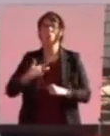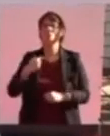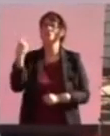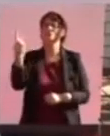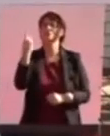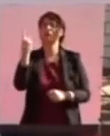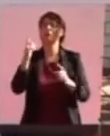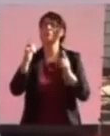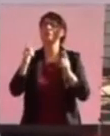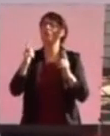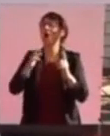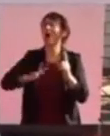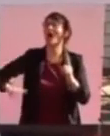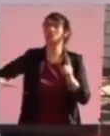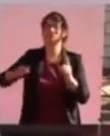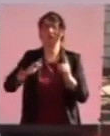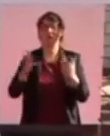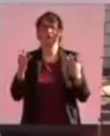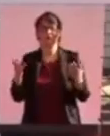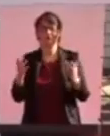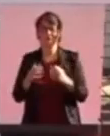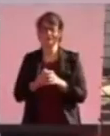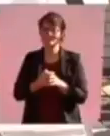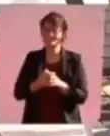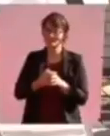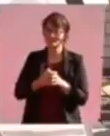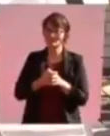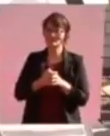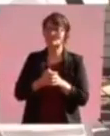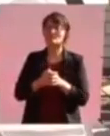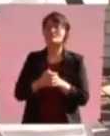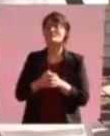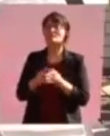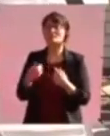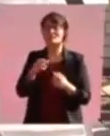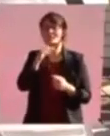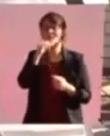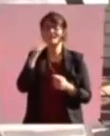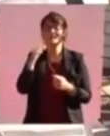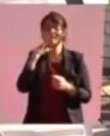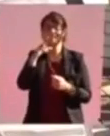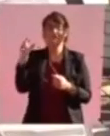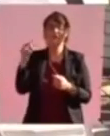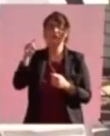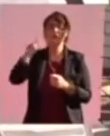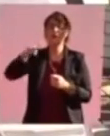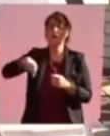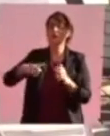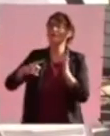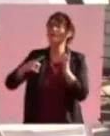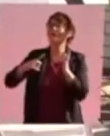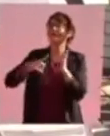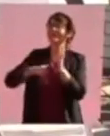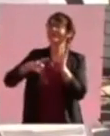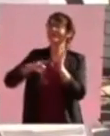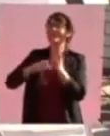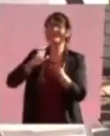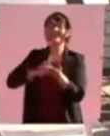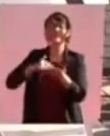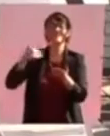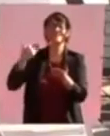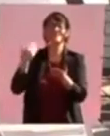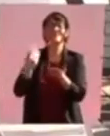che si traduce in universalità dei diritti bisogna anche riconoscere universalità dei diritti e dignità a